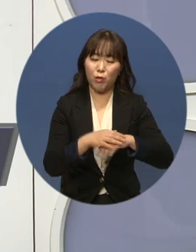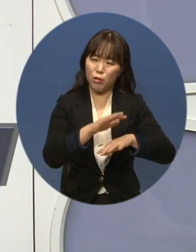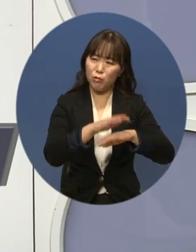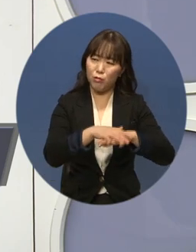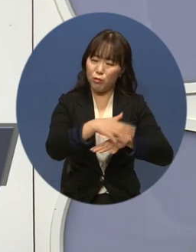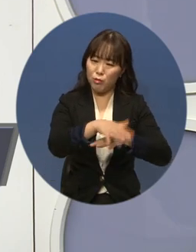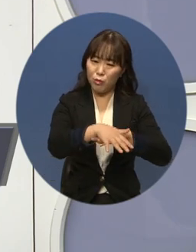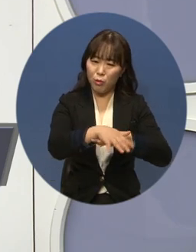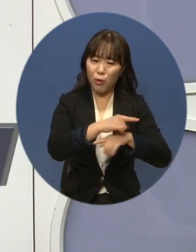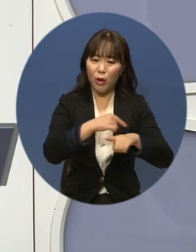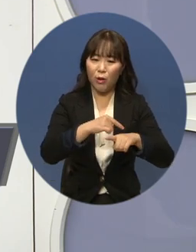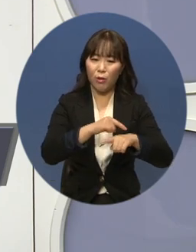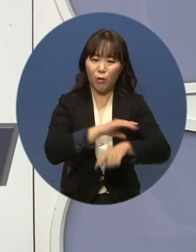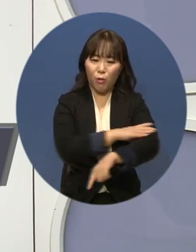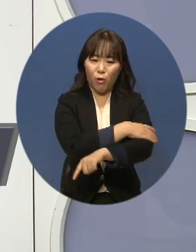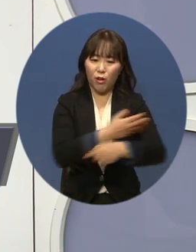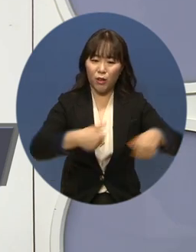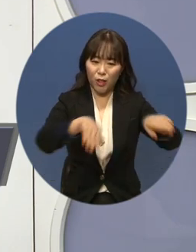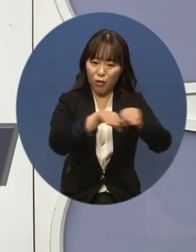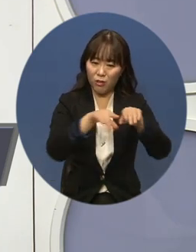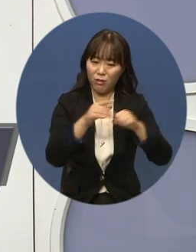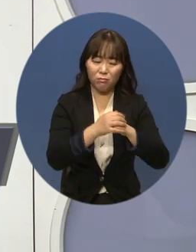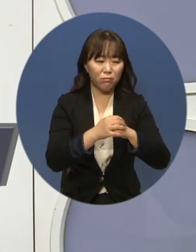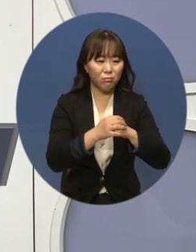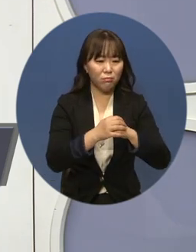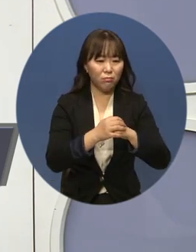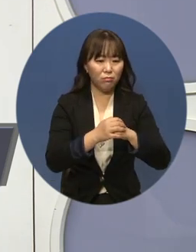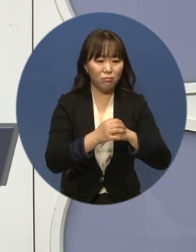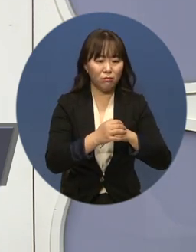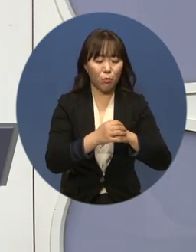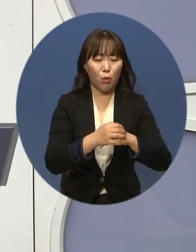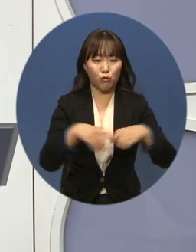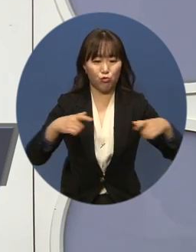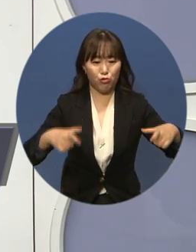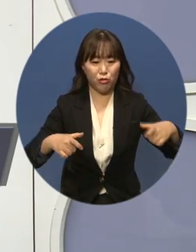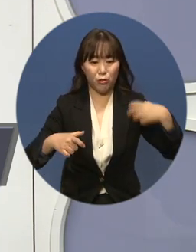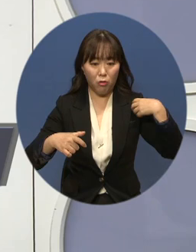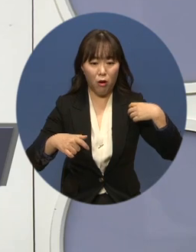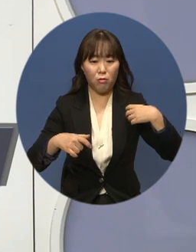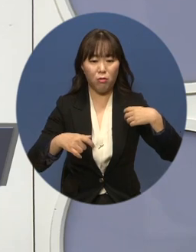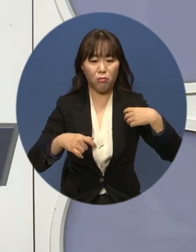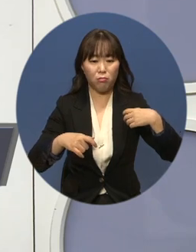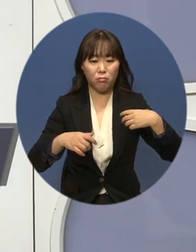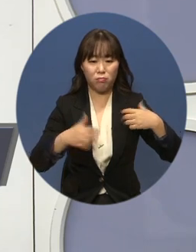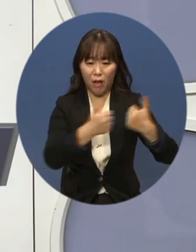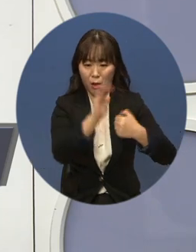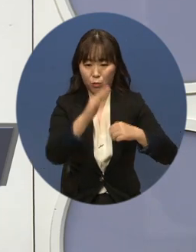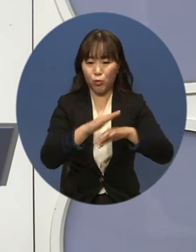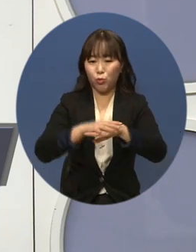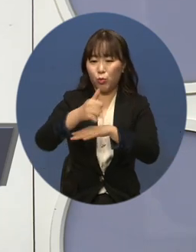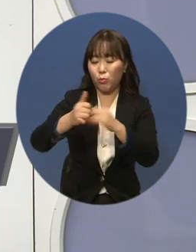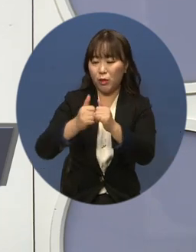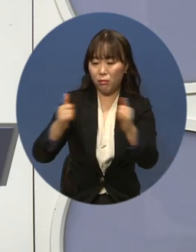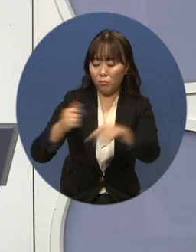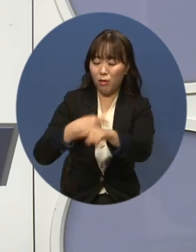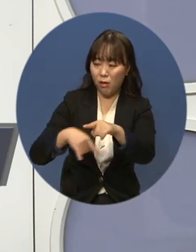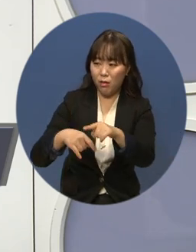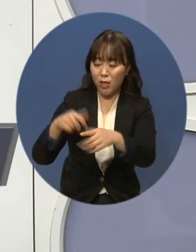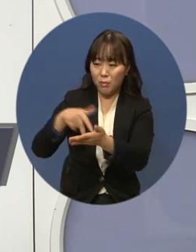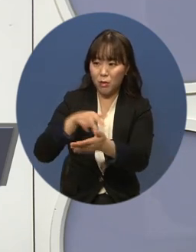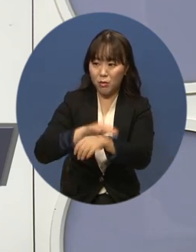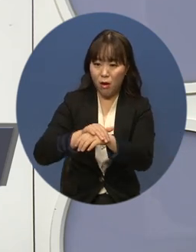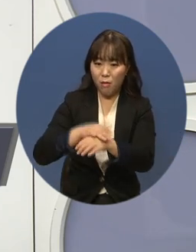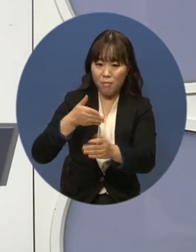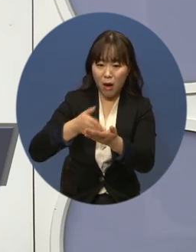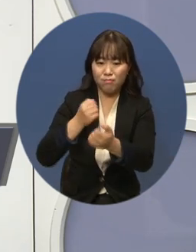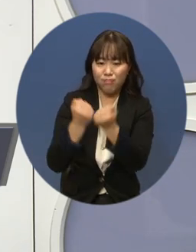되나요? 봉사단체령이 군인데 그렇죠, 그렇죠, 그렇죠. 군청하고 이제 타협하지 않고 농민들 입장을 잘 대변하니까 95년 지금부터